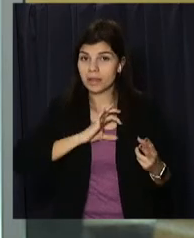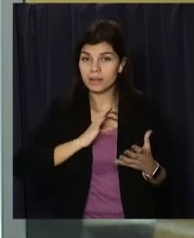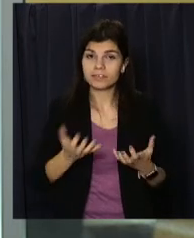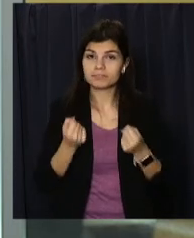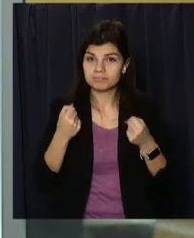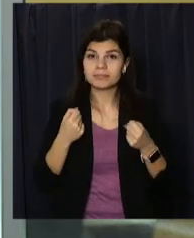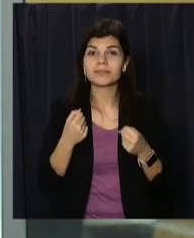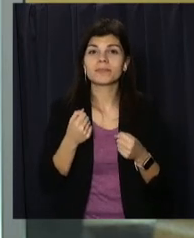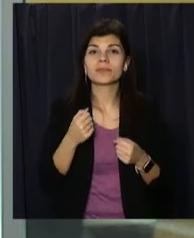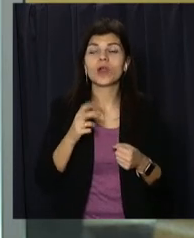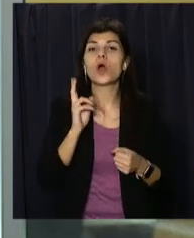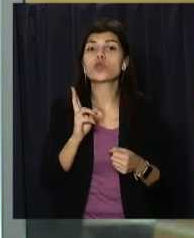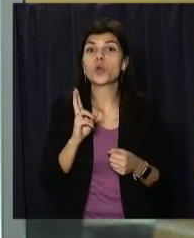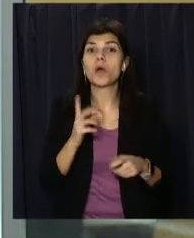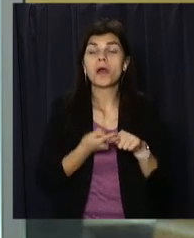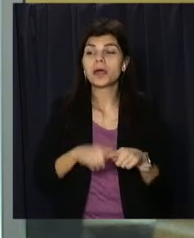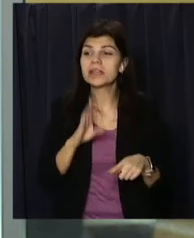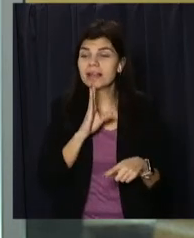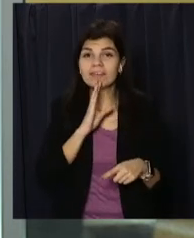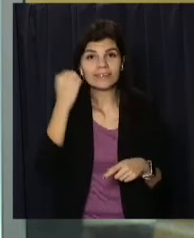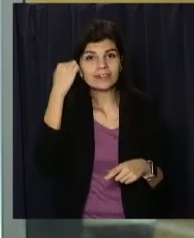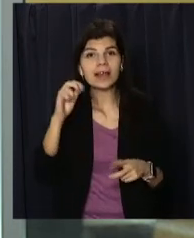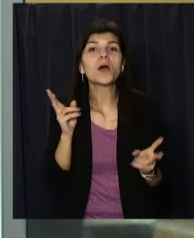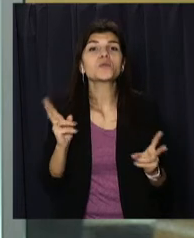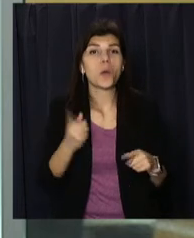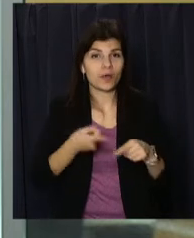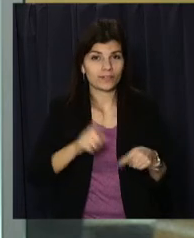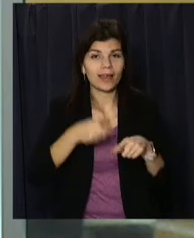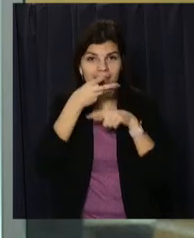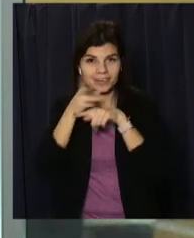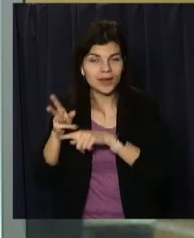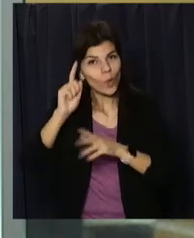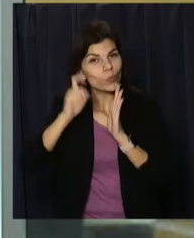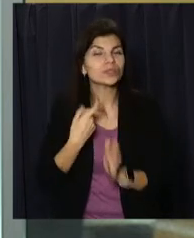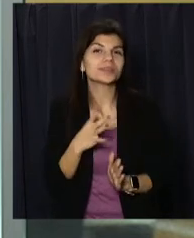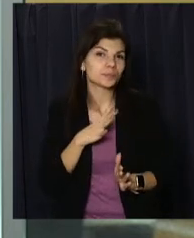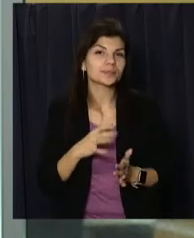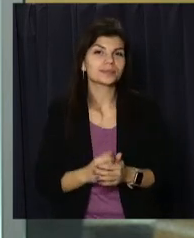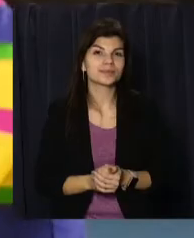особистих номінаціях. Хто вони, ці юні героїні турніру, дізнавався наш журналіст.